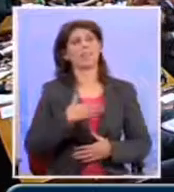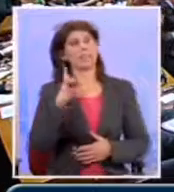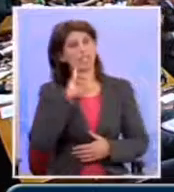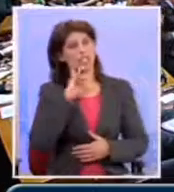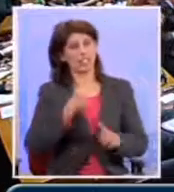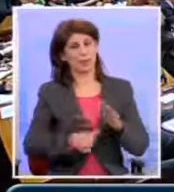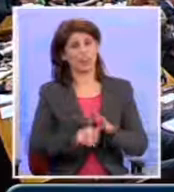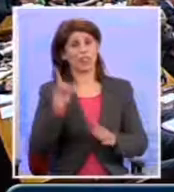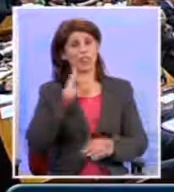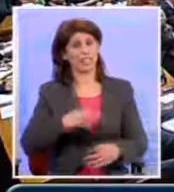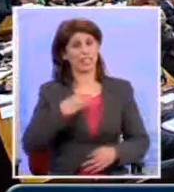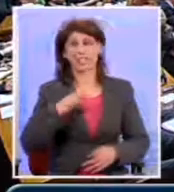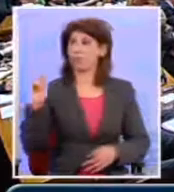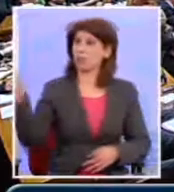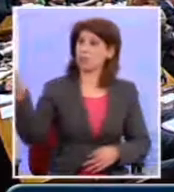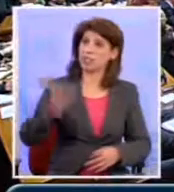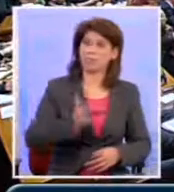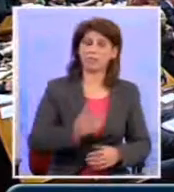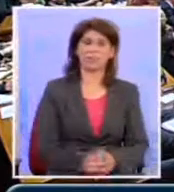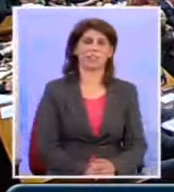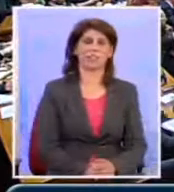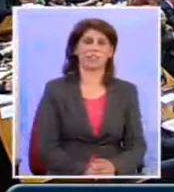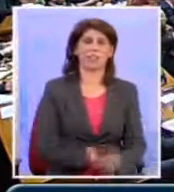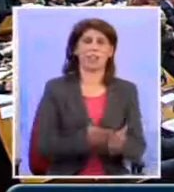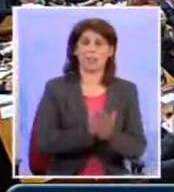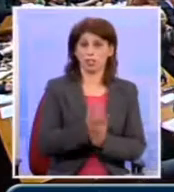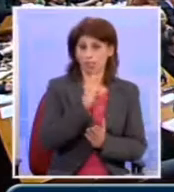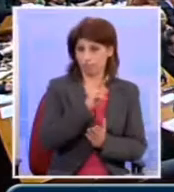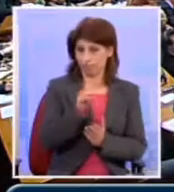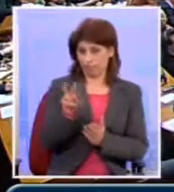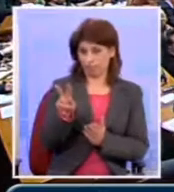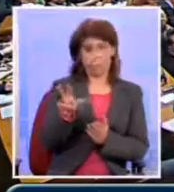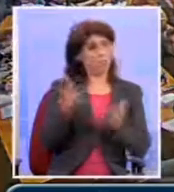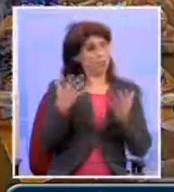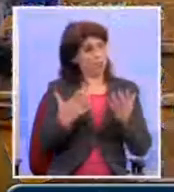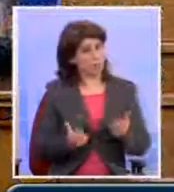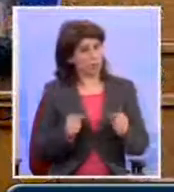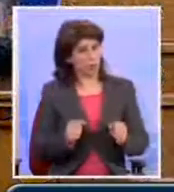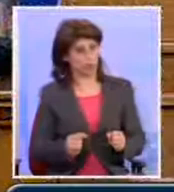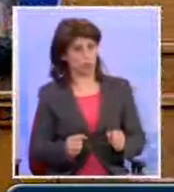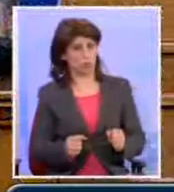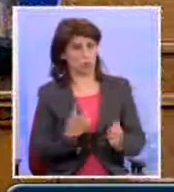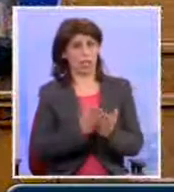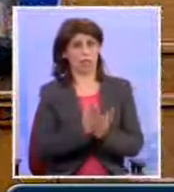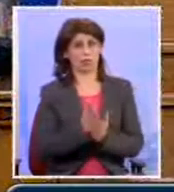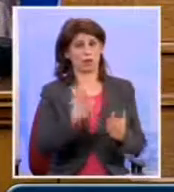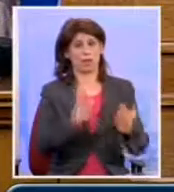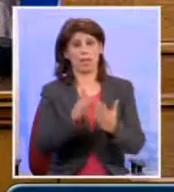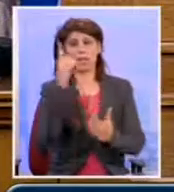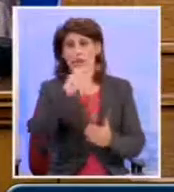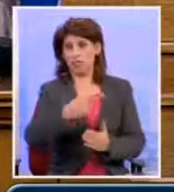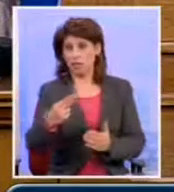Κυρίες και κύριοι προσκαλεσμένοι, η οπτική γωνία της δικαιοσύνης ως υπαρκτού θεσμού απέναντι σε ένα